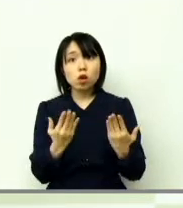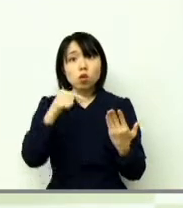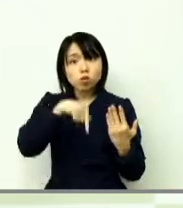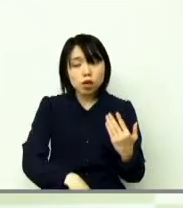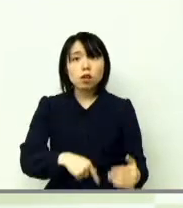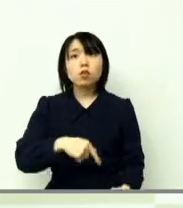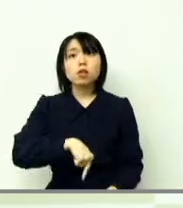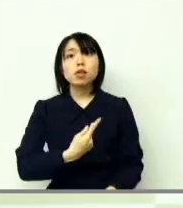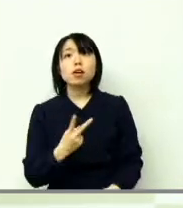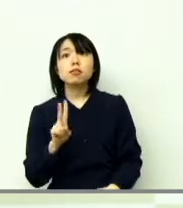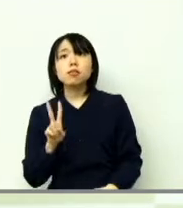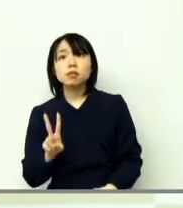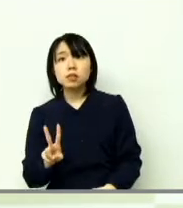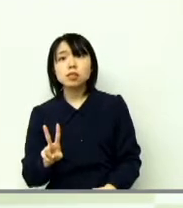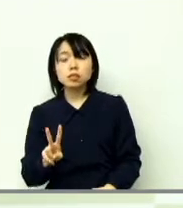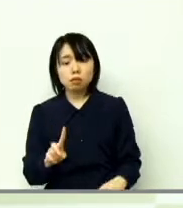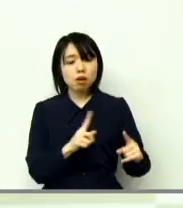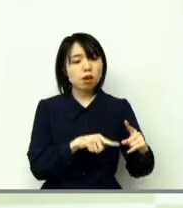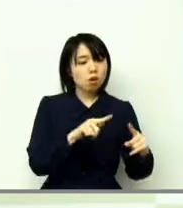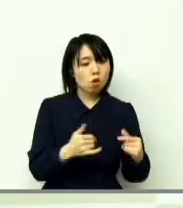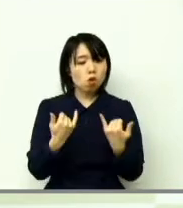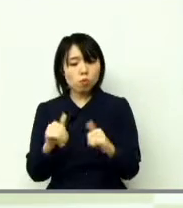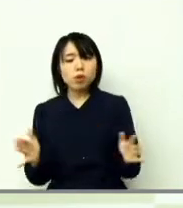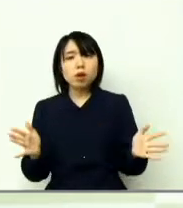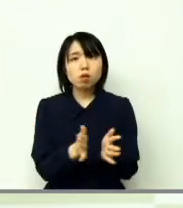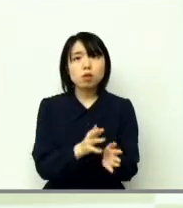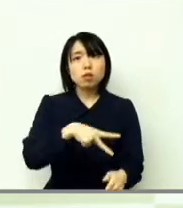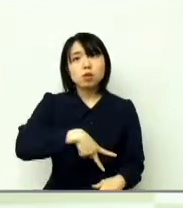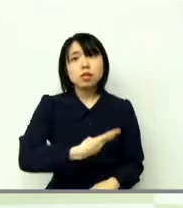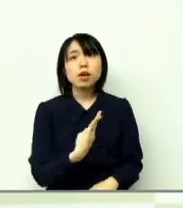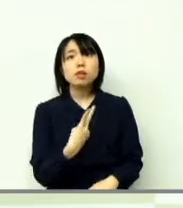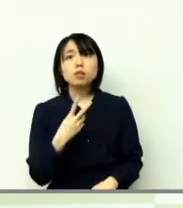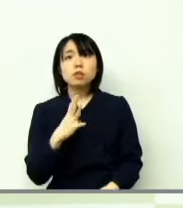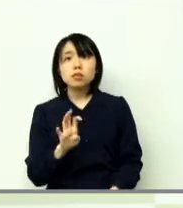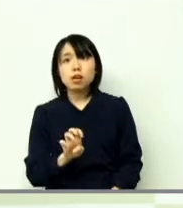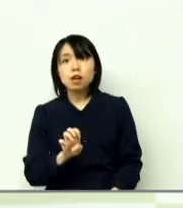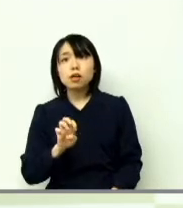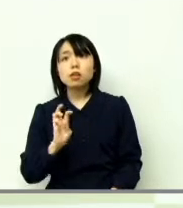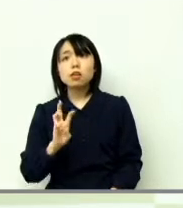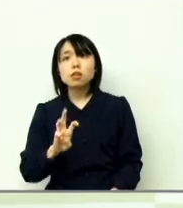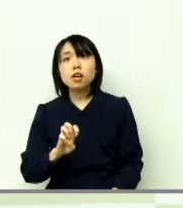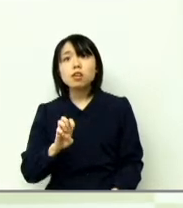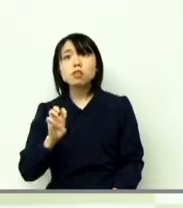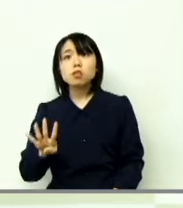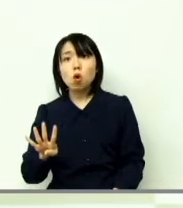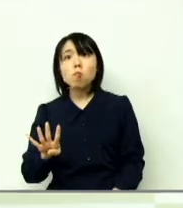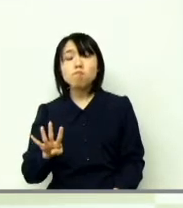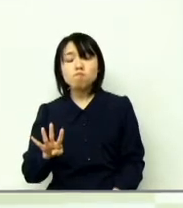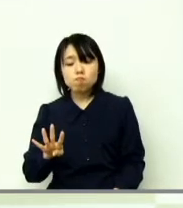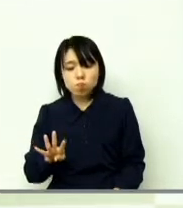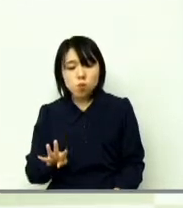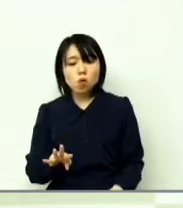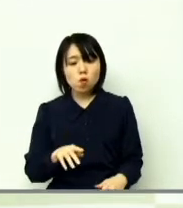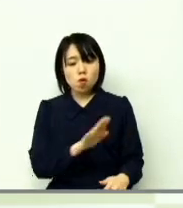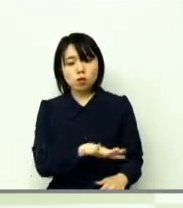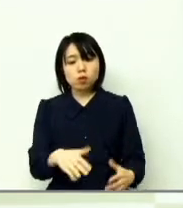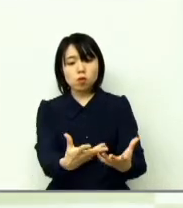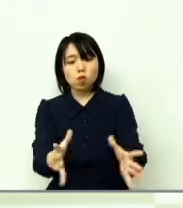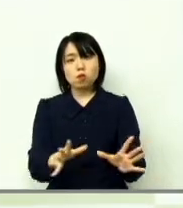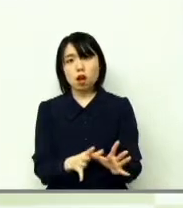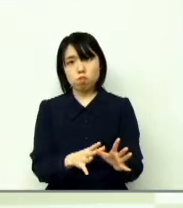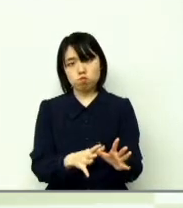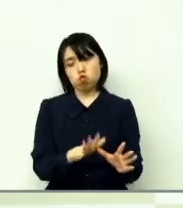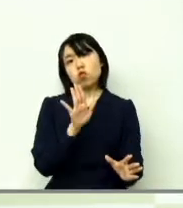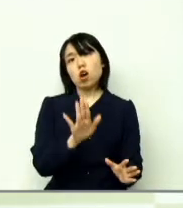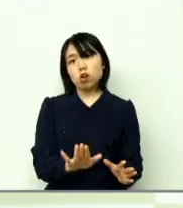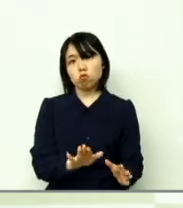について公設民設を合わせた合計234箇所の放課後児童クラブが設置をされており、入室児童数